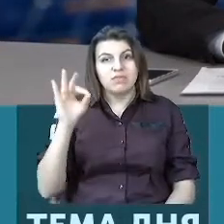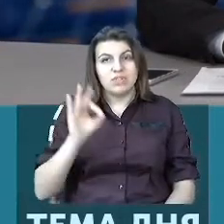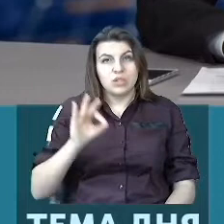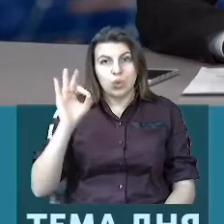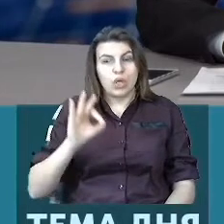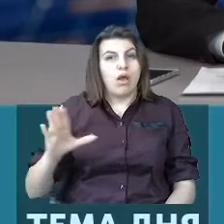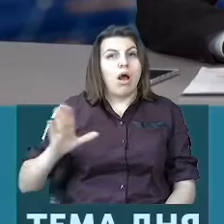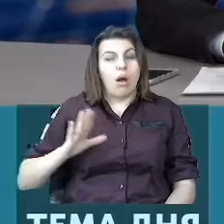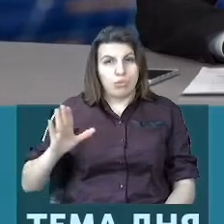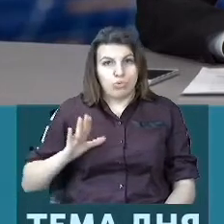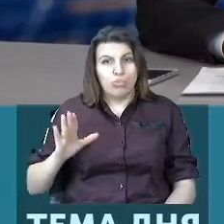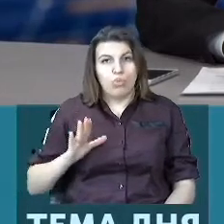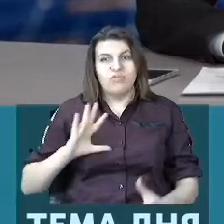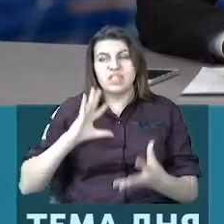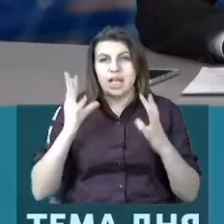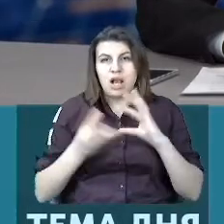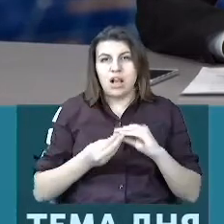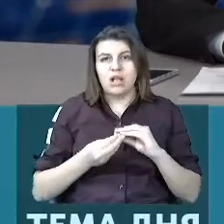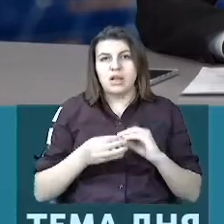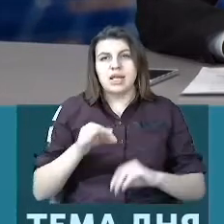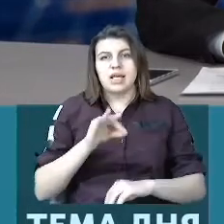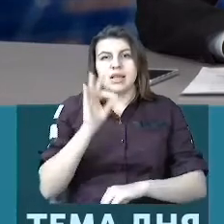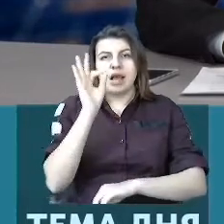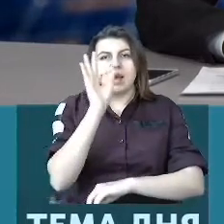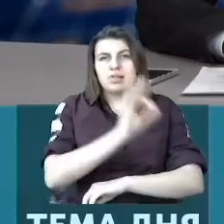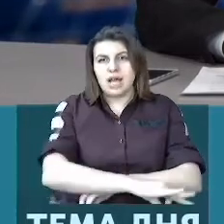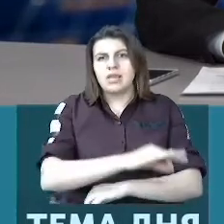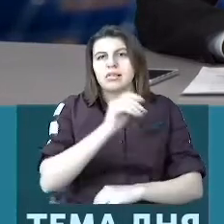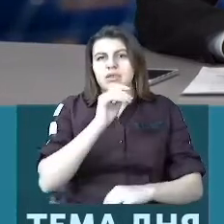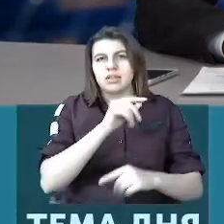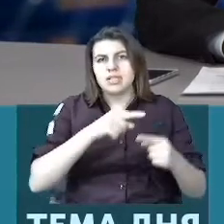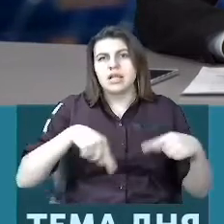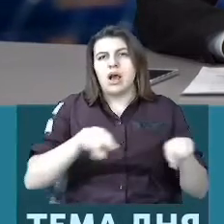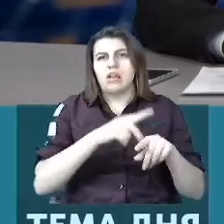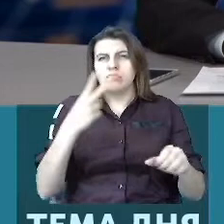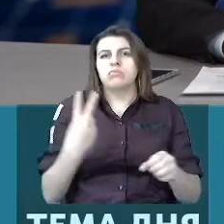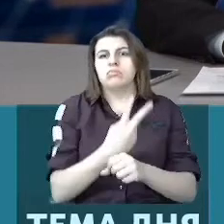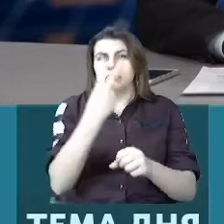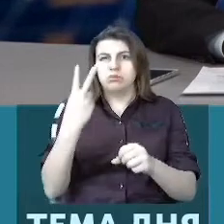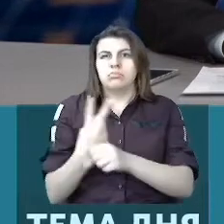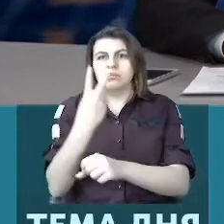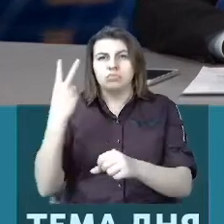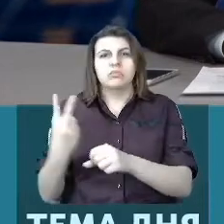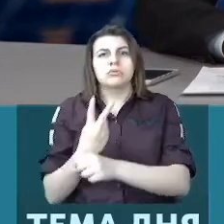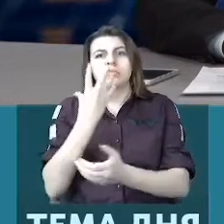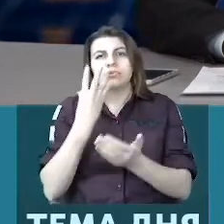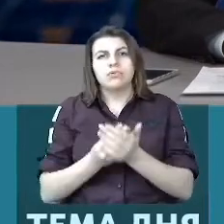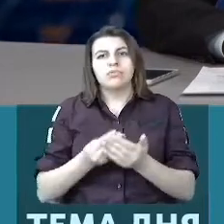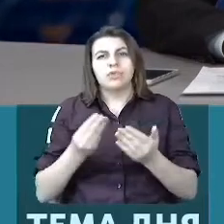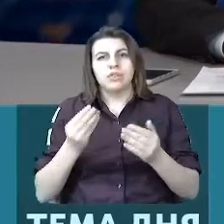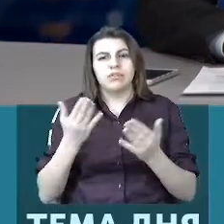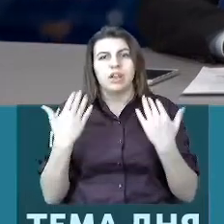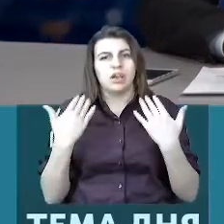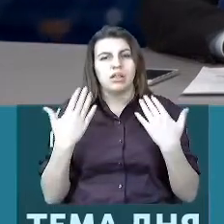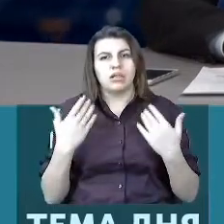ну, взагалі там на західних странах теж по двійному розмірі в свій вихідний оплата йде.